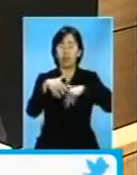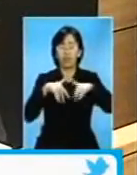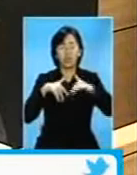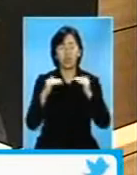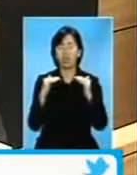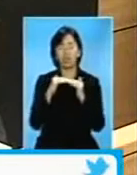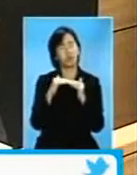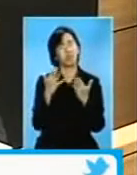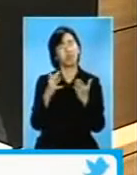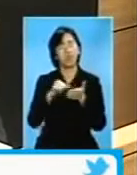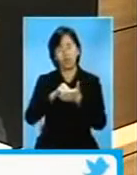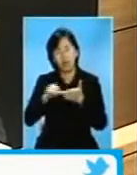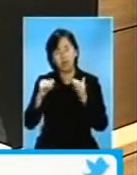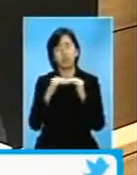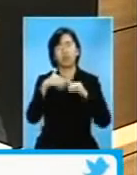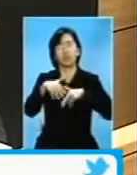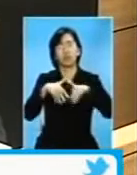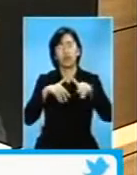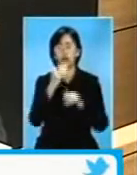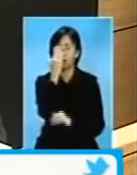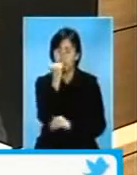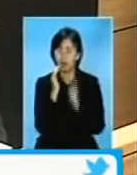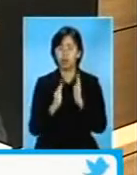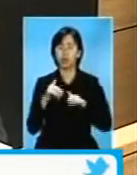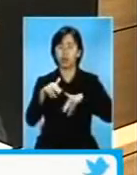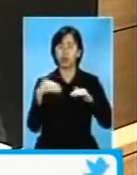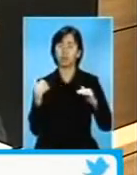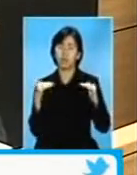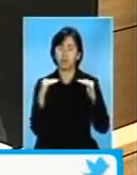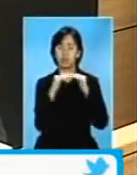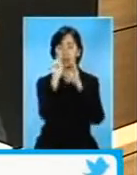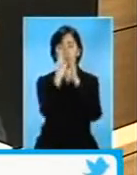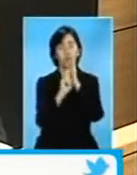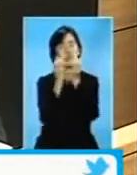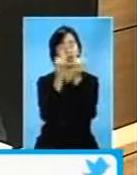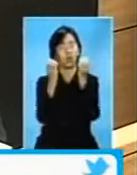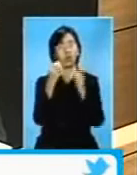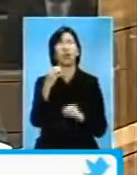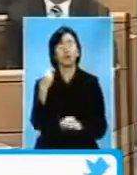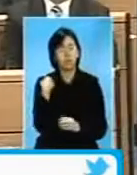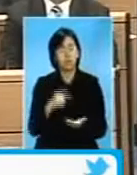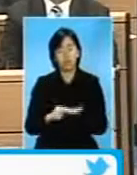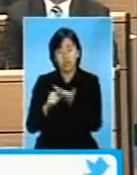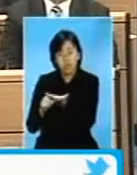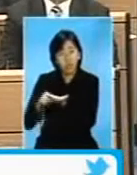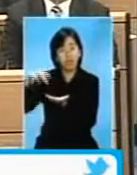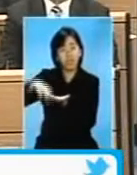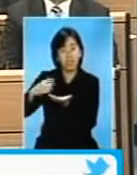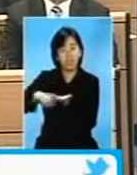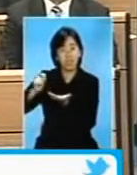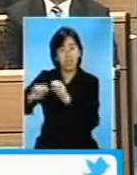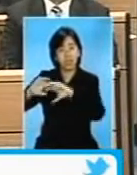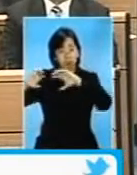น้องประชาชนก็มีสิทธิที่จะพิทักษ์รักษารัฐธรรมนูญของเขาเนี่ยให้ยื่นเรื่องผ่านเฉพาะอัยการสูงสุดท